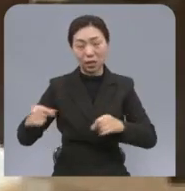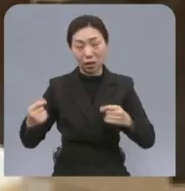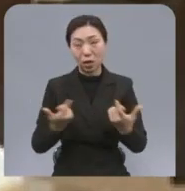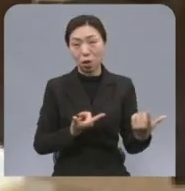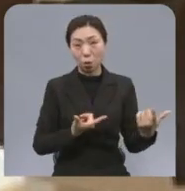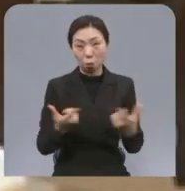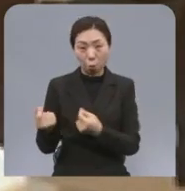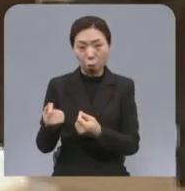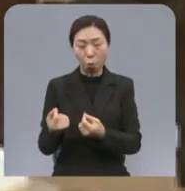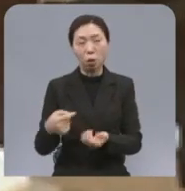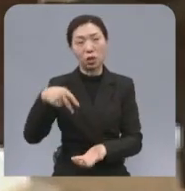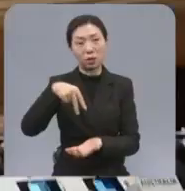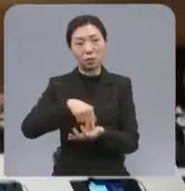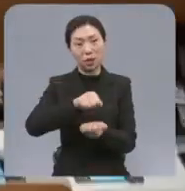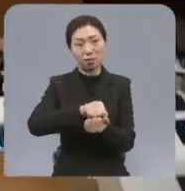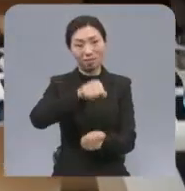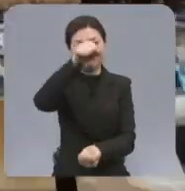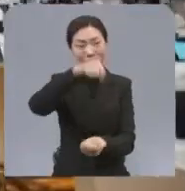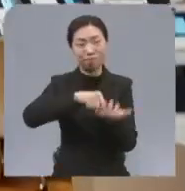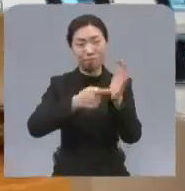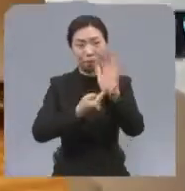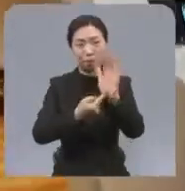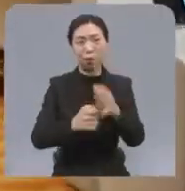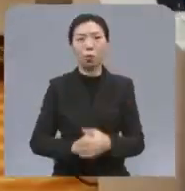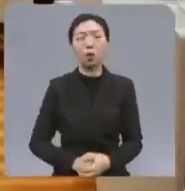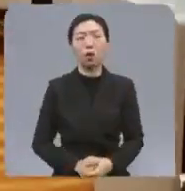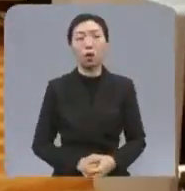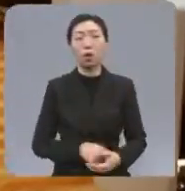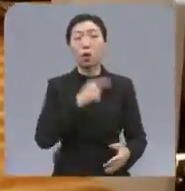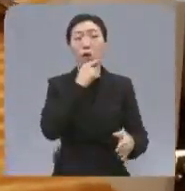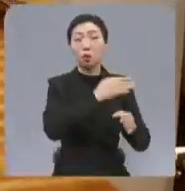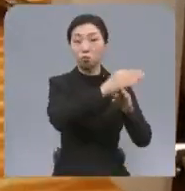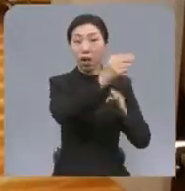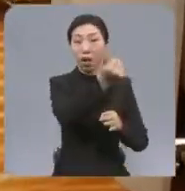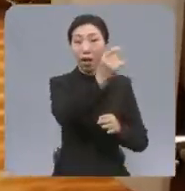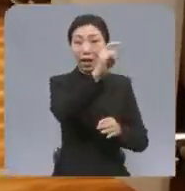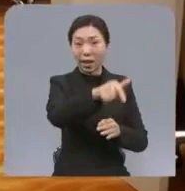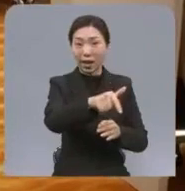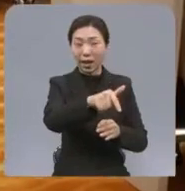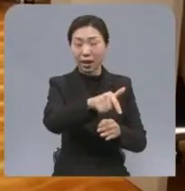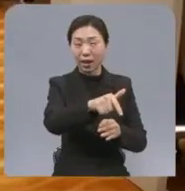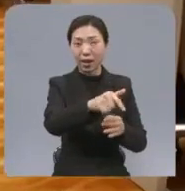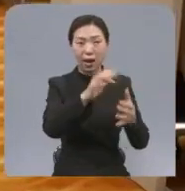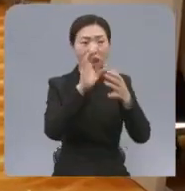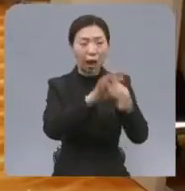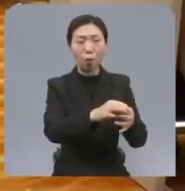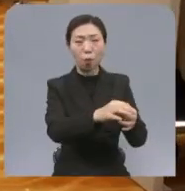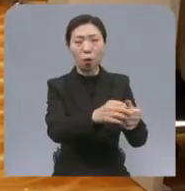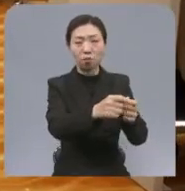qui avait fait part jeudi dernier de sa volonté des continuer à renforcer sa force